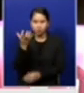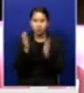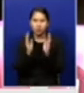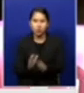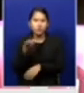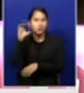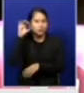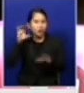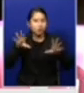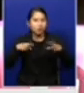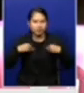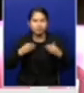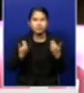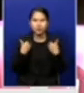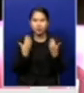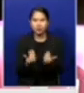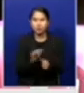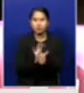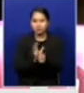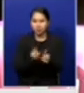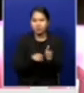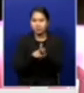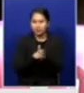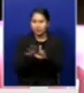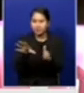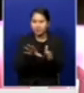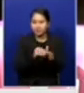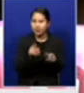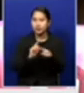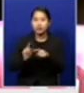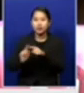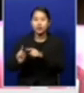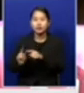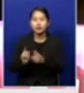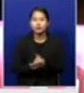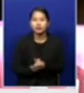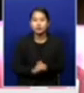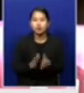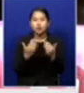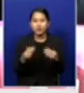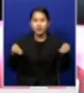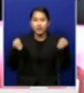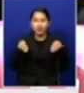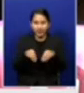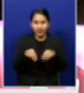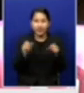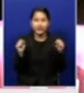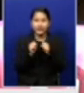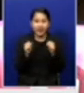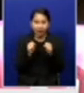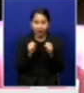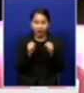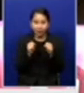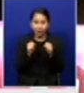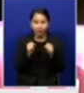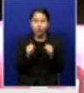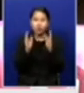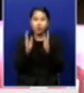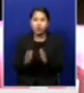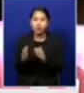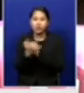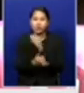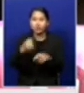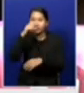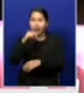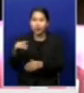การรับมือในโควิดที่ผ่านมาและโอกาสที่กำลังจะถึงไม่กี่เดือนก็จะถึงเข้าสู่ฤดูกาลหนีหนาวจากต่างชาติจากยุโรปก็จะเป็นช่วง